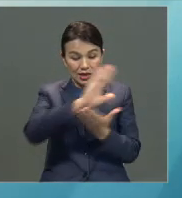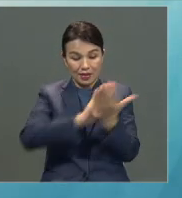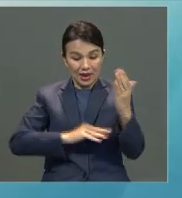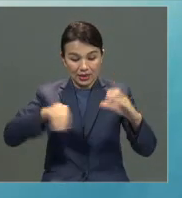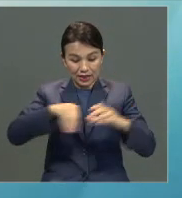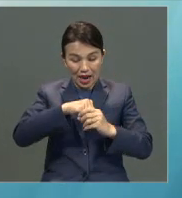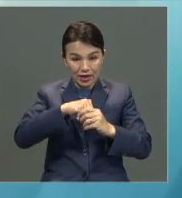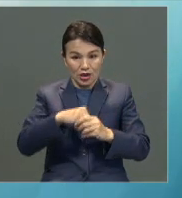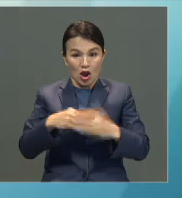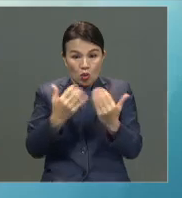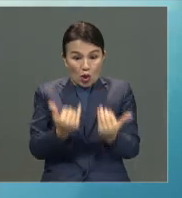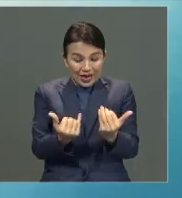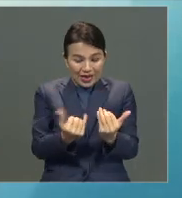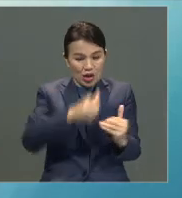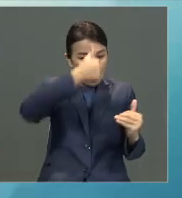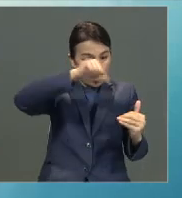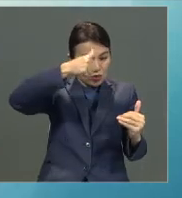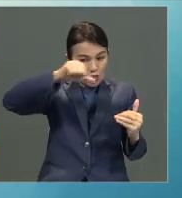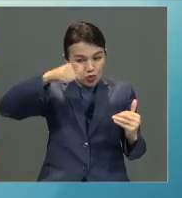รายนี้ไม่มีอาการเลยนะครับคงจำได้นะครับว่าอินเดียเป็นประเทศที่ในเอเชียที่มีการติดเชื้อสูงที่สุดนะครับเรามาดูครับภาพของเป็นกราฟนี้ก็แสดงถึงว่าผู้ป่วยใหม่นะครับที่แตะพื้นอยู่ข้างล่างเนี่ยนะครับสีแดงๆน้อยมากๆวันนี้ถ้าพูดถึงว่านับของผู้ป่วยที่เฉพาะภายในประเทศเท่ากับว่าไม่มีรายงานผู้ติดเชื้อภายในประเทศรวมแล้ววันถึงวันนี้18